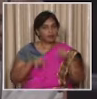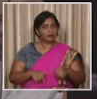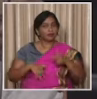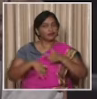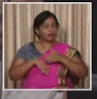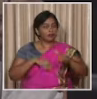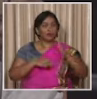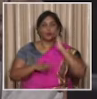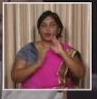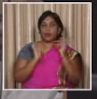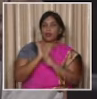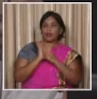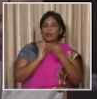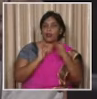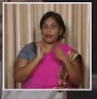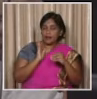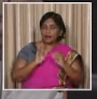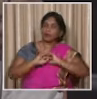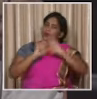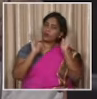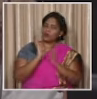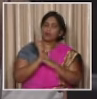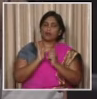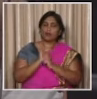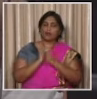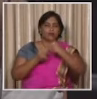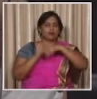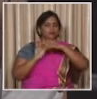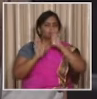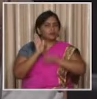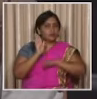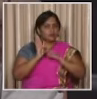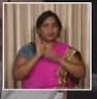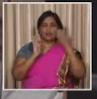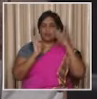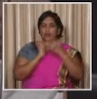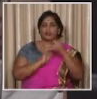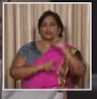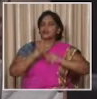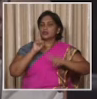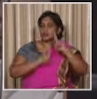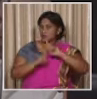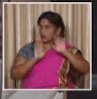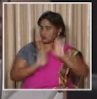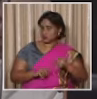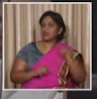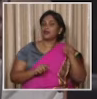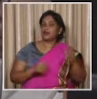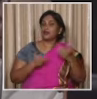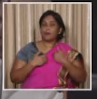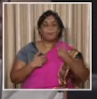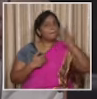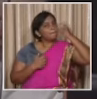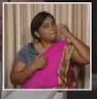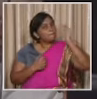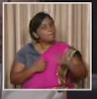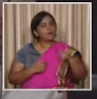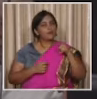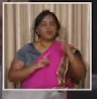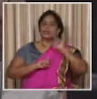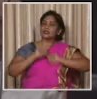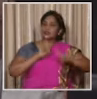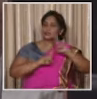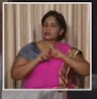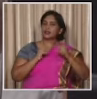විට විදේශනාය ඇතුළු සියලු ණය ප්‍රතිවගත කිරීම ගැන සාකච්ඡා කරමින් ඉන්නේ. අපේ බලාපොරොත්තු මේ